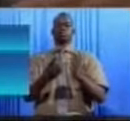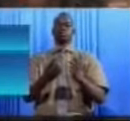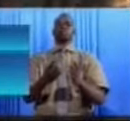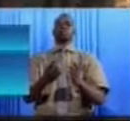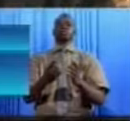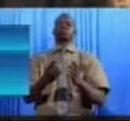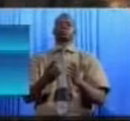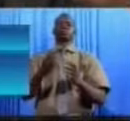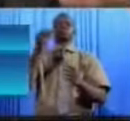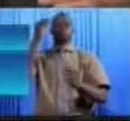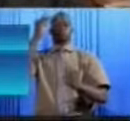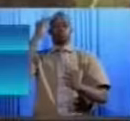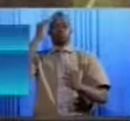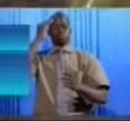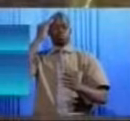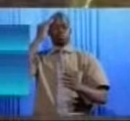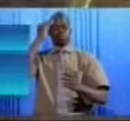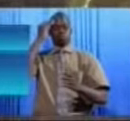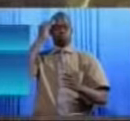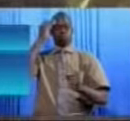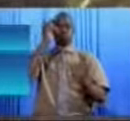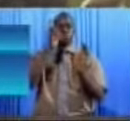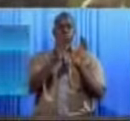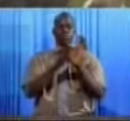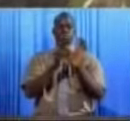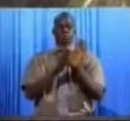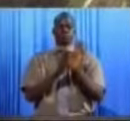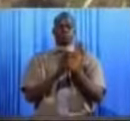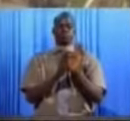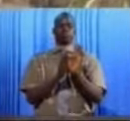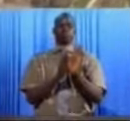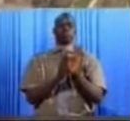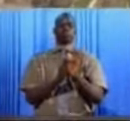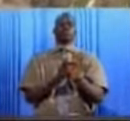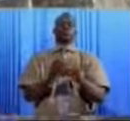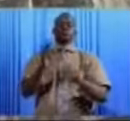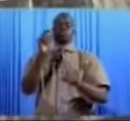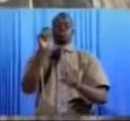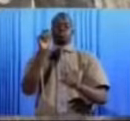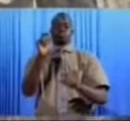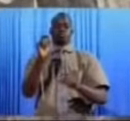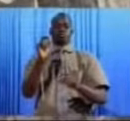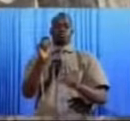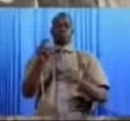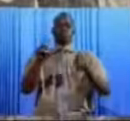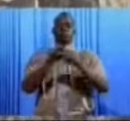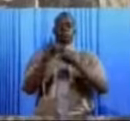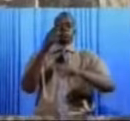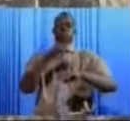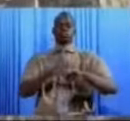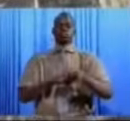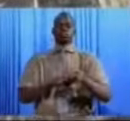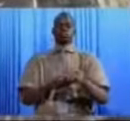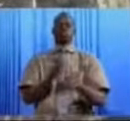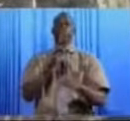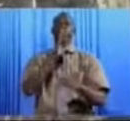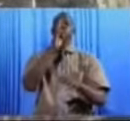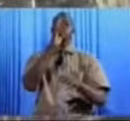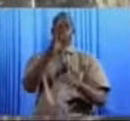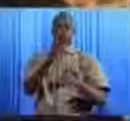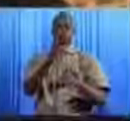conceptions philosophiques des symboles et en même temps la réalité